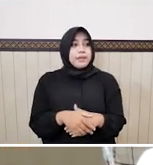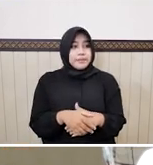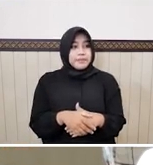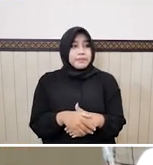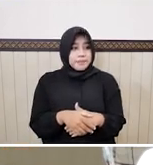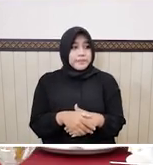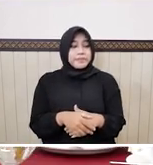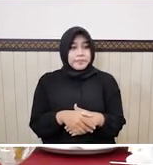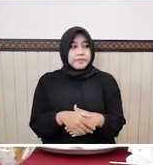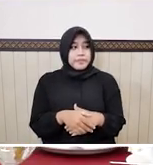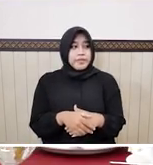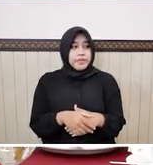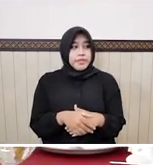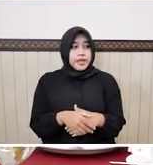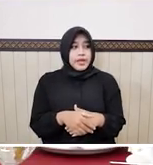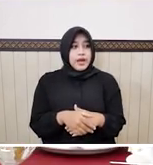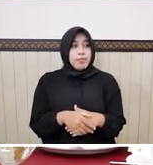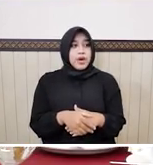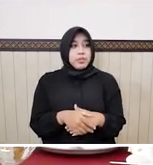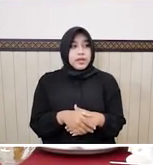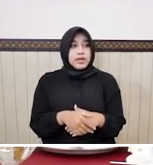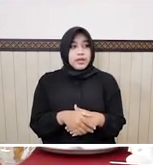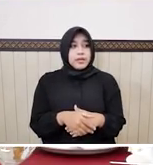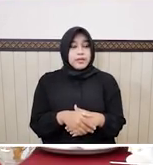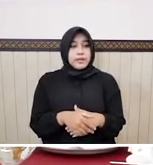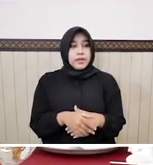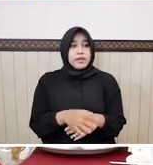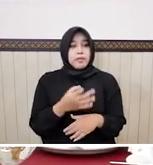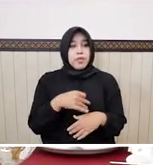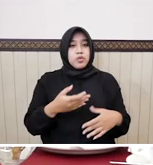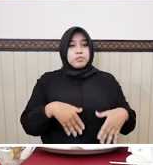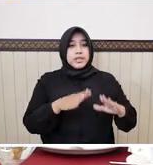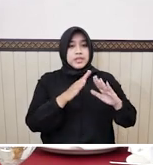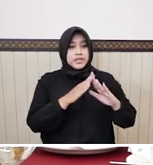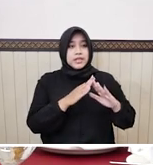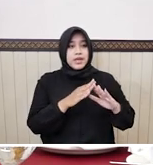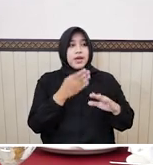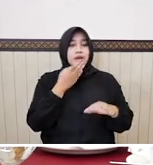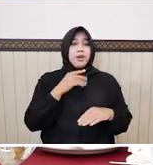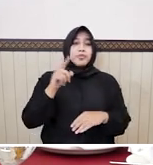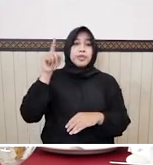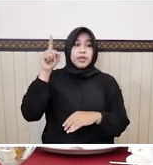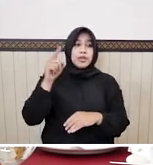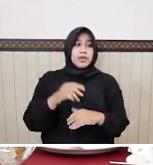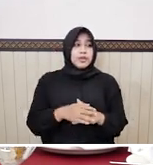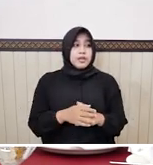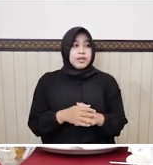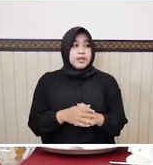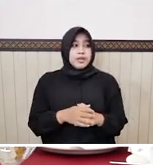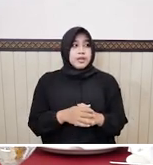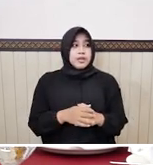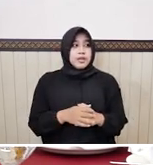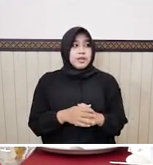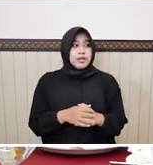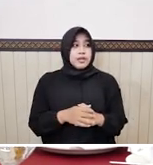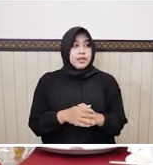Jadi mungkin Hai guys begini oh baru berdiri hehehe Alhamdulillah kalau gitu